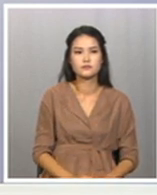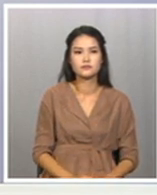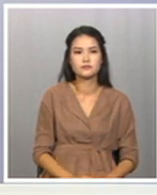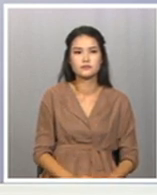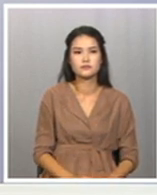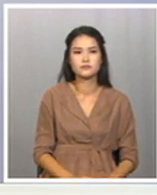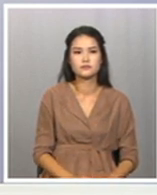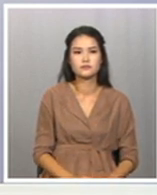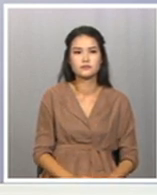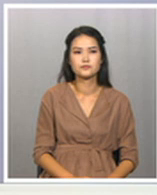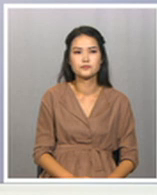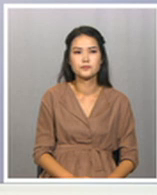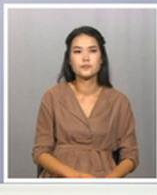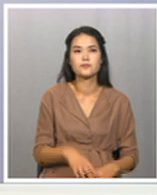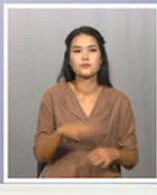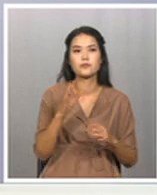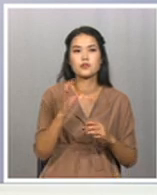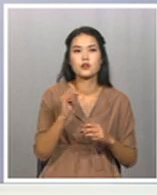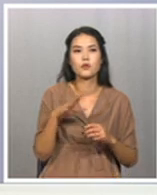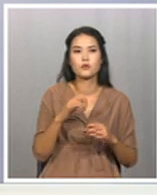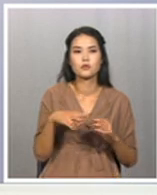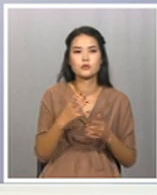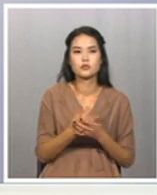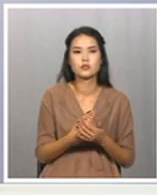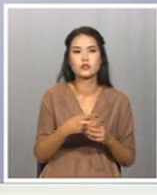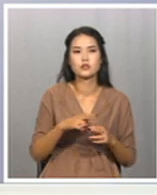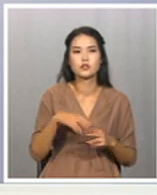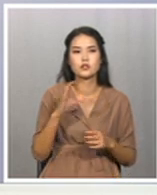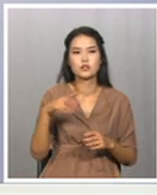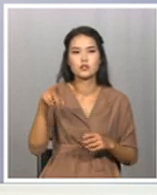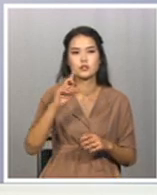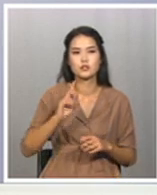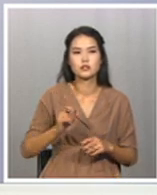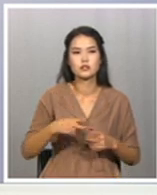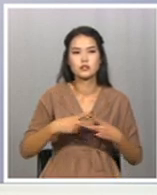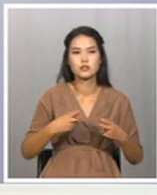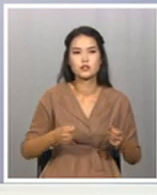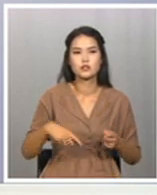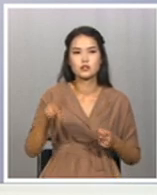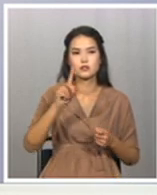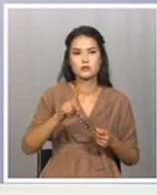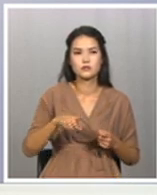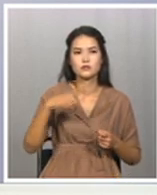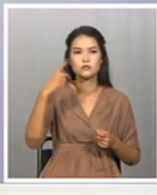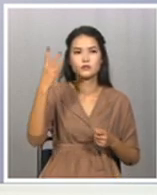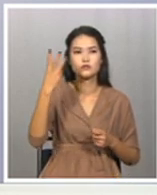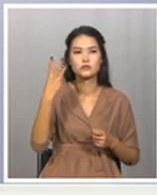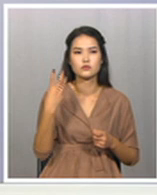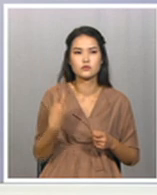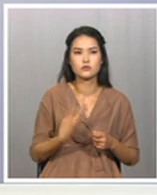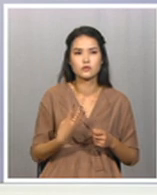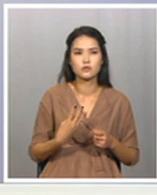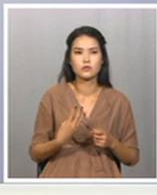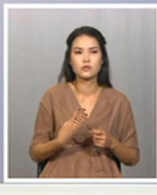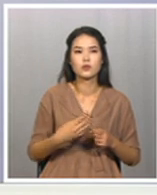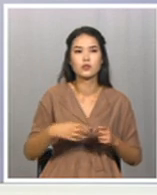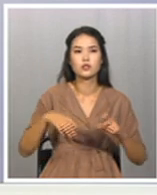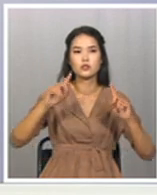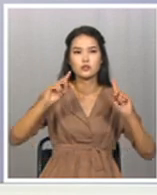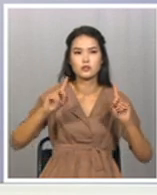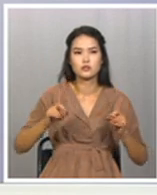Аудан табудың қасиеті бойынша, яғни S тең болады интеграл 2 шегі 1-ден 3-ке дейін